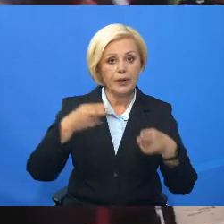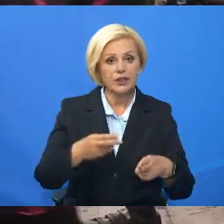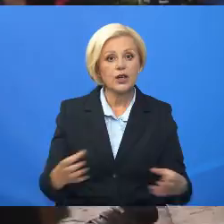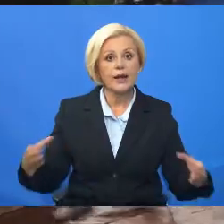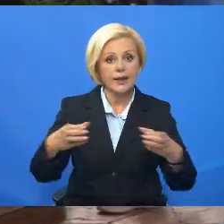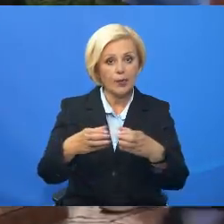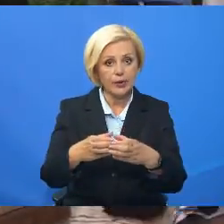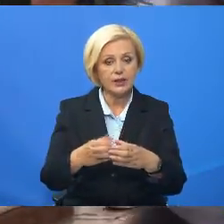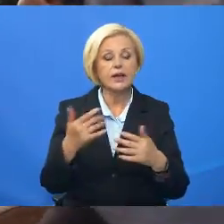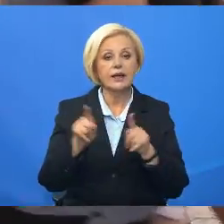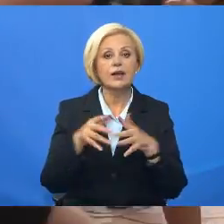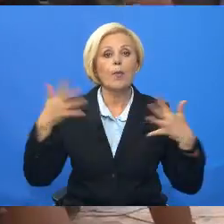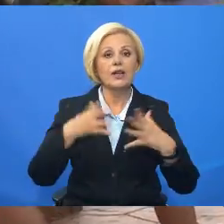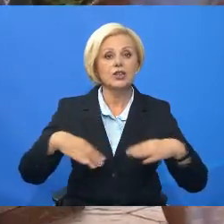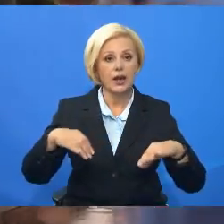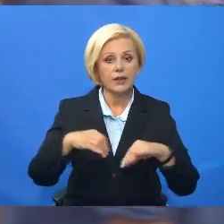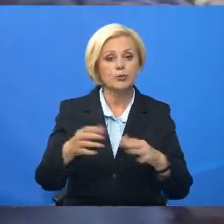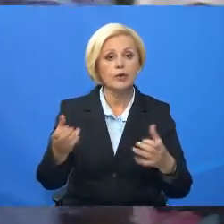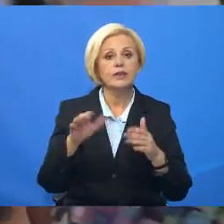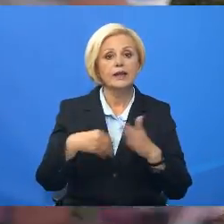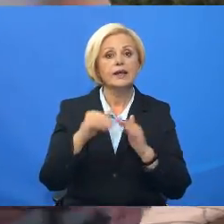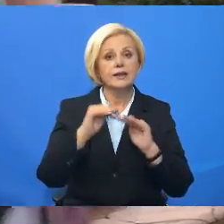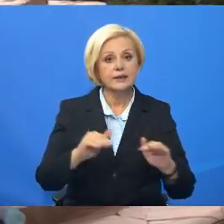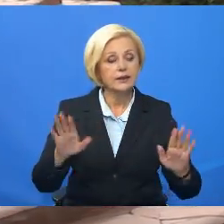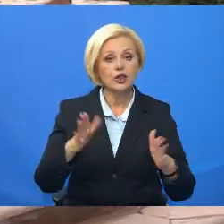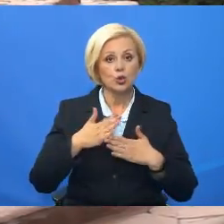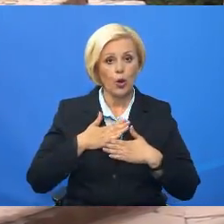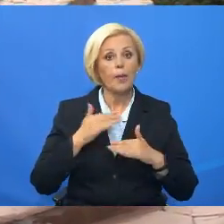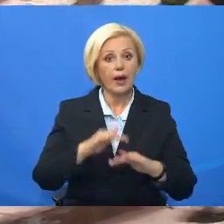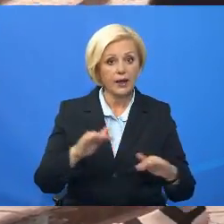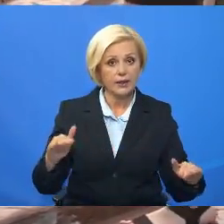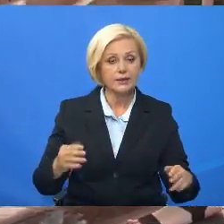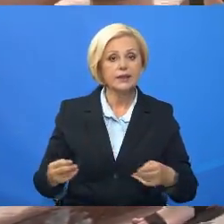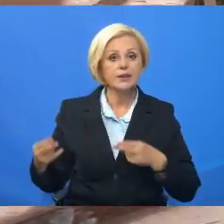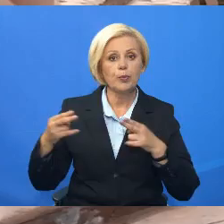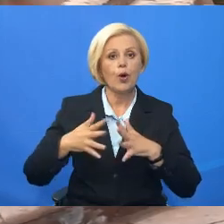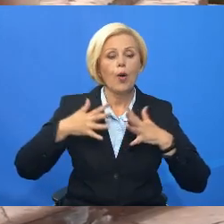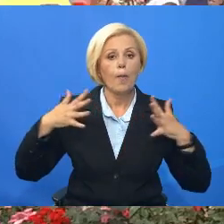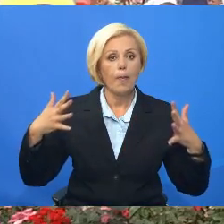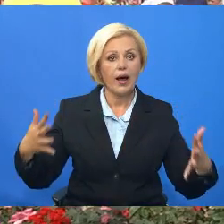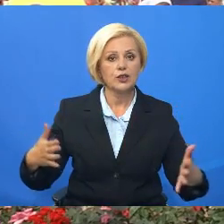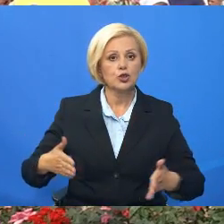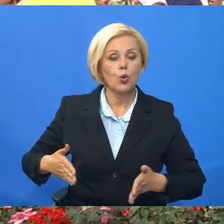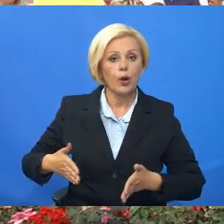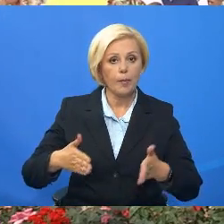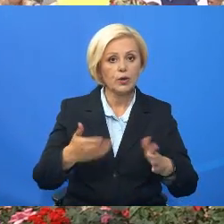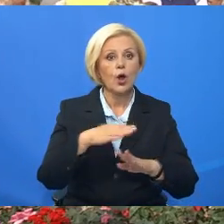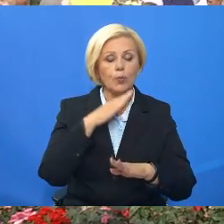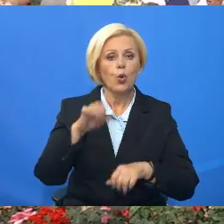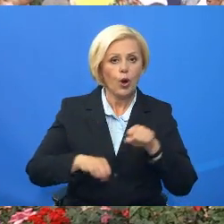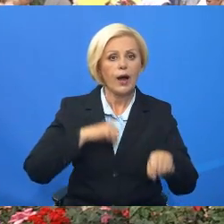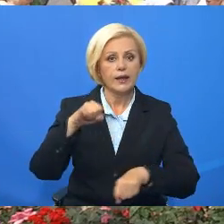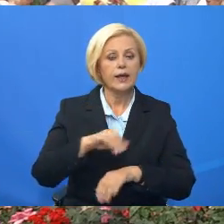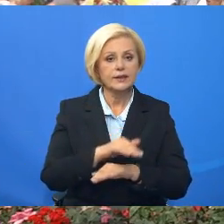и как большая семья. Взяли тоже своих детей, и не только я взял своих детей, они приезжают большой-большой очень маршрут. Дети очень много едет, и